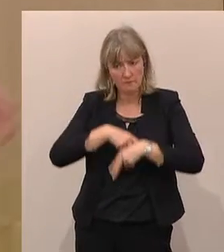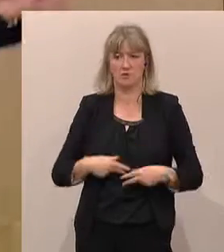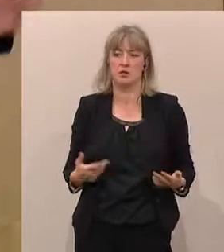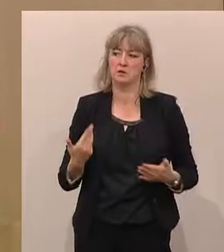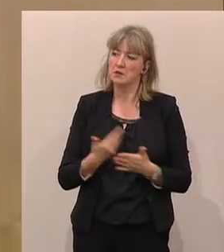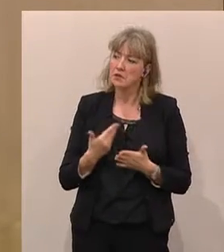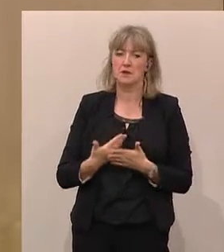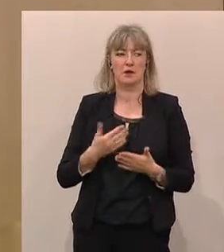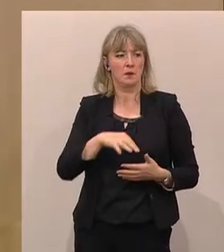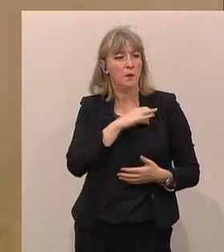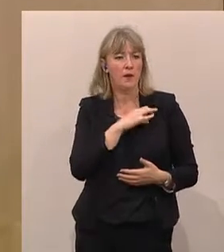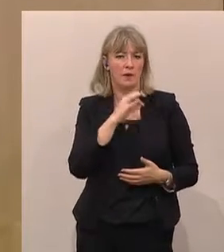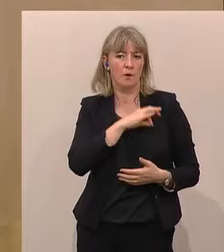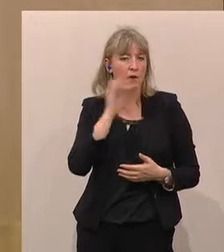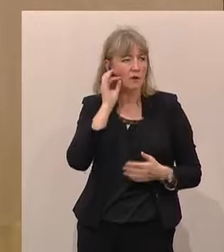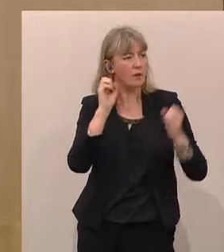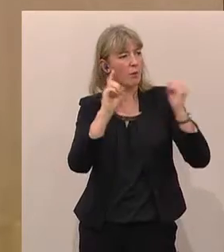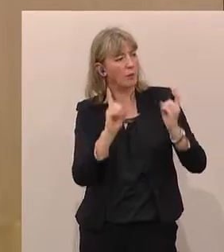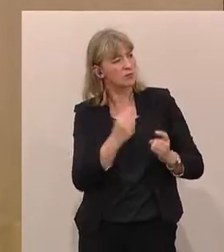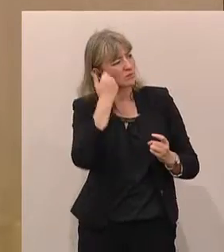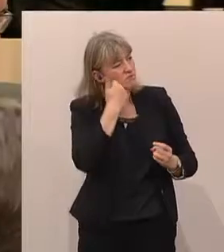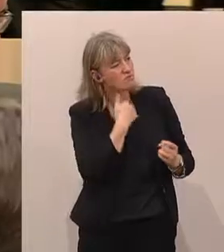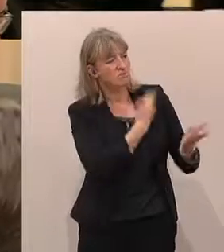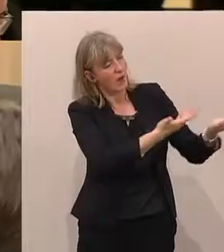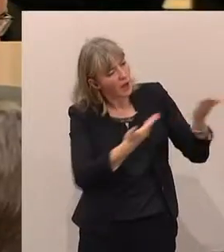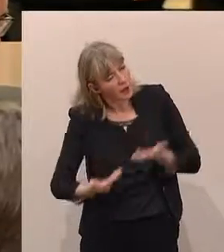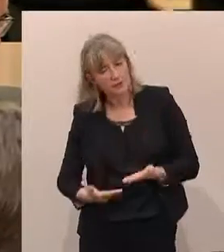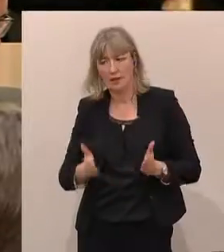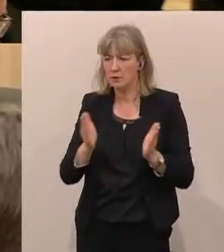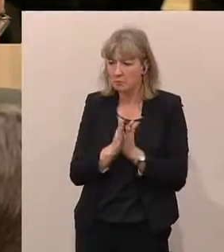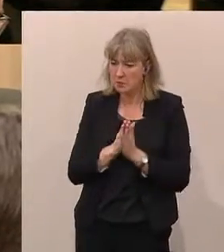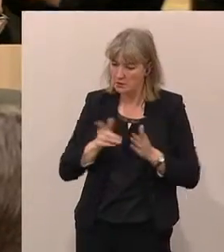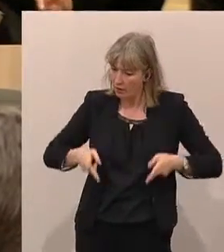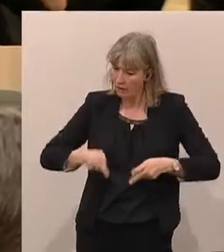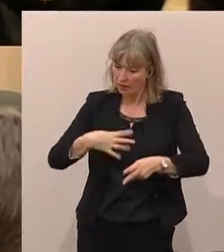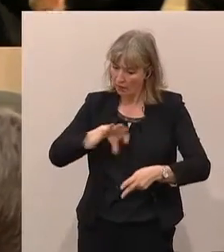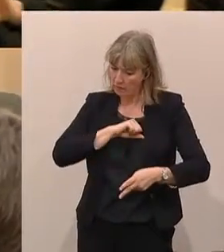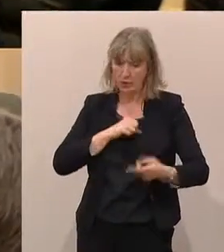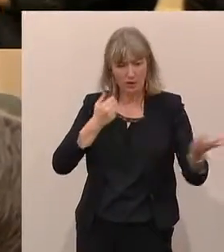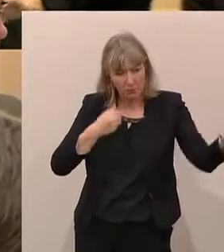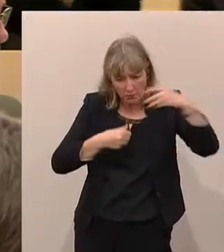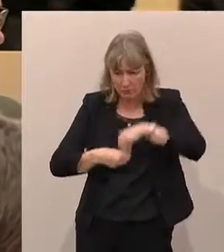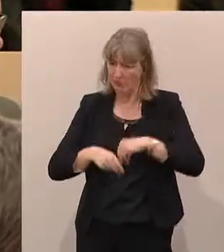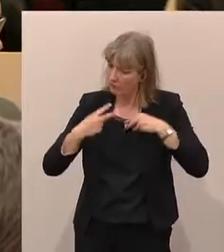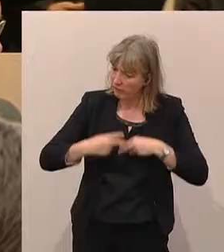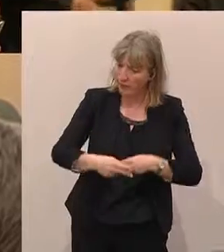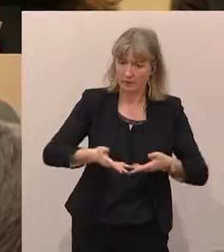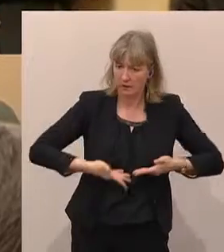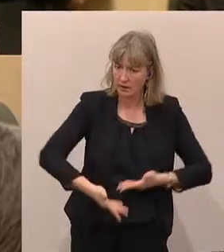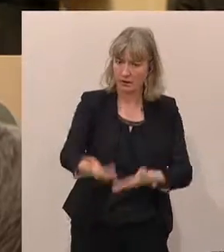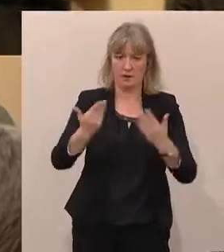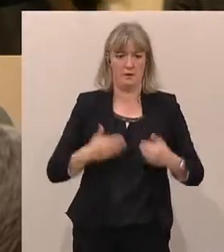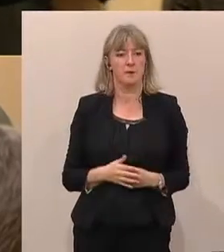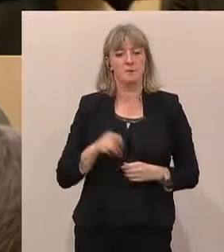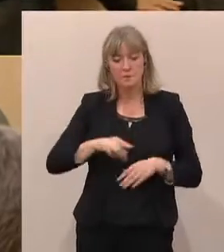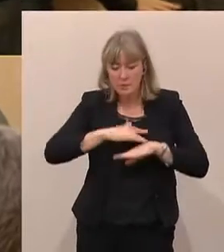lade ich auch die Kolleginnen und Kollegen der Opposition ein, mit uns diesen erfolgreichen Weg weiterzugehen. Mit